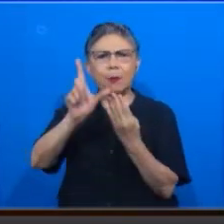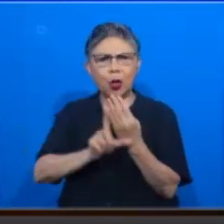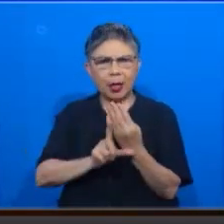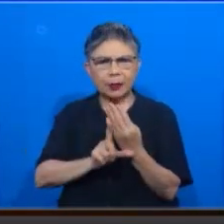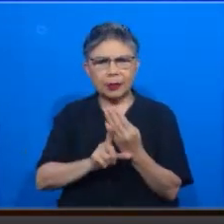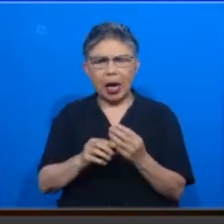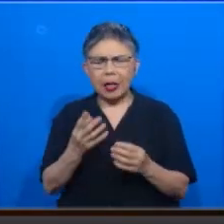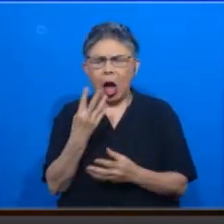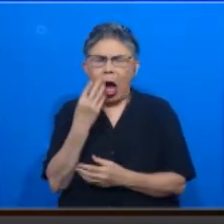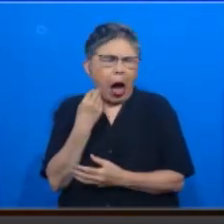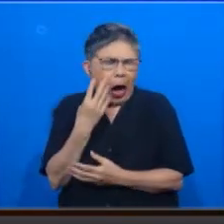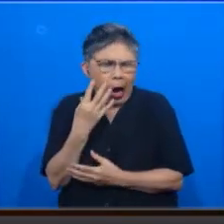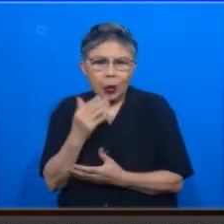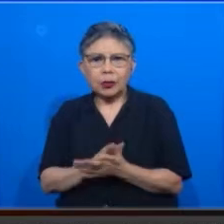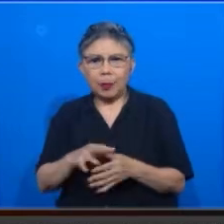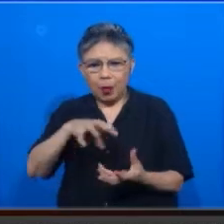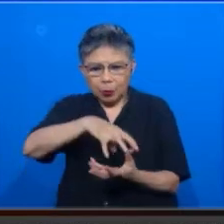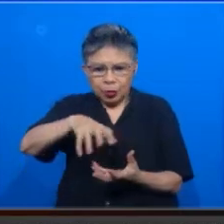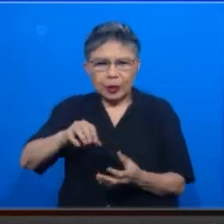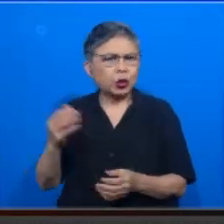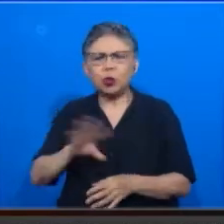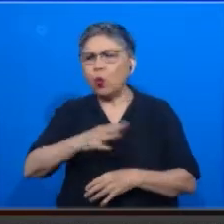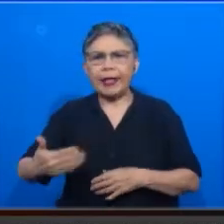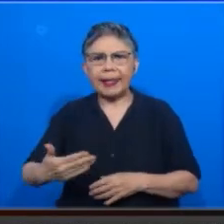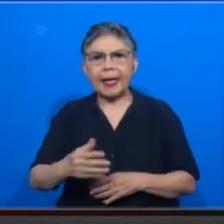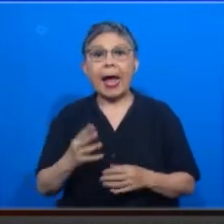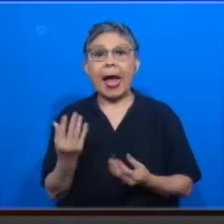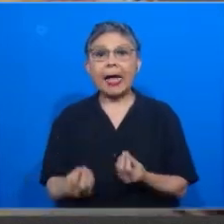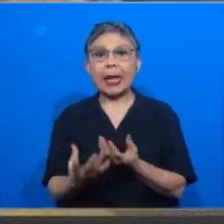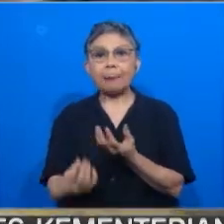super pedas yang dipadu dengan lauk serba ikan asap.